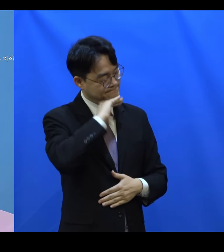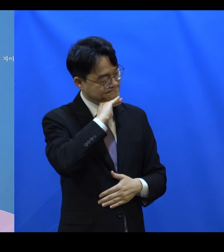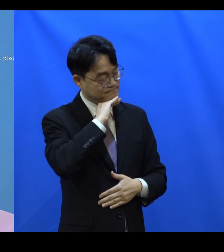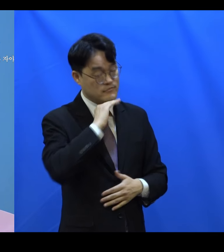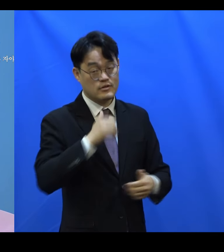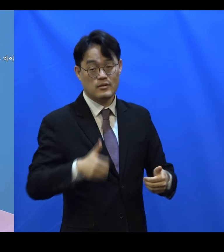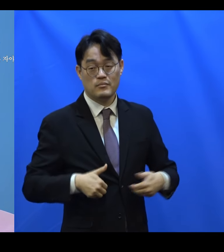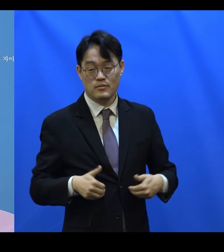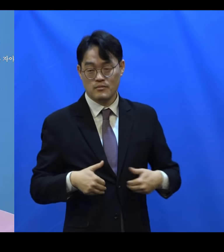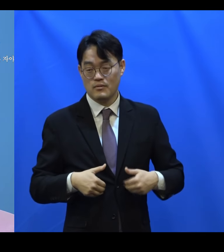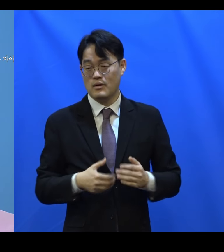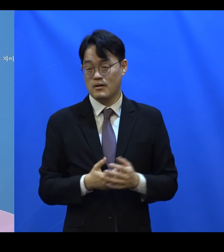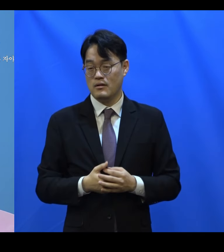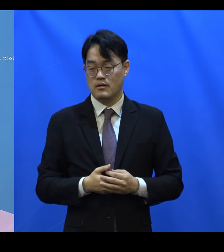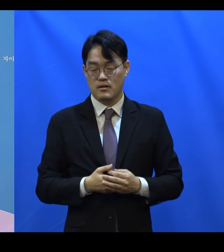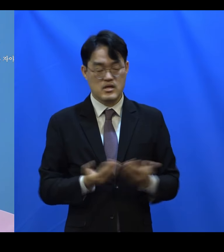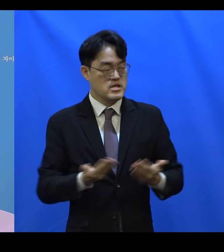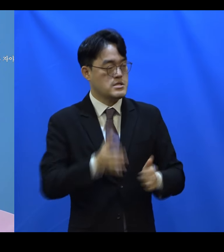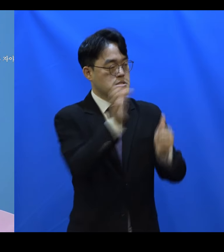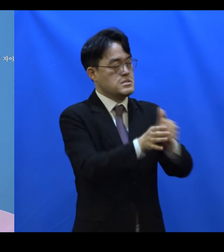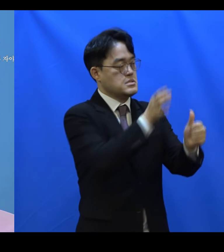여러분, 안식도 하나님의